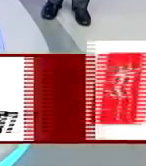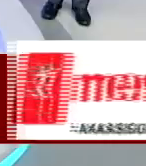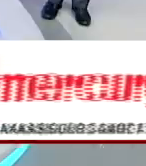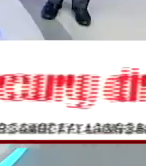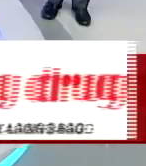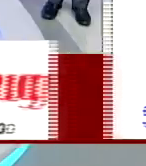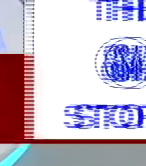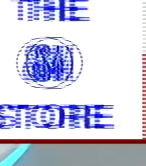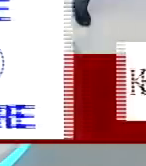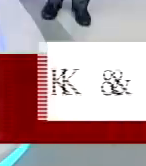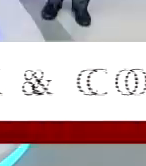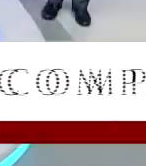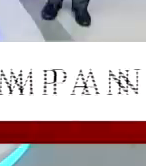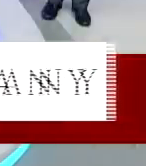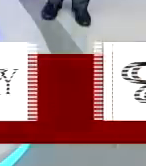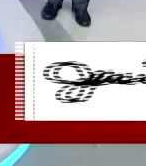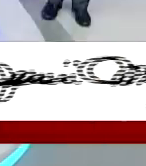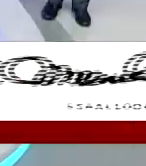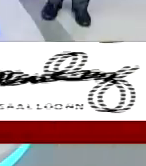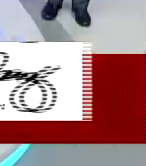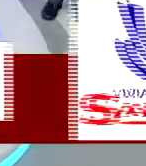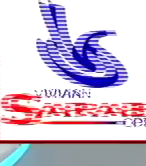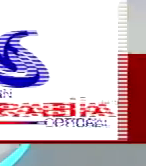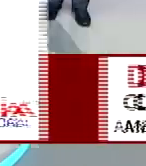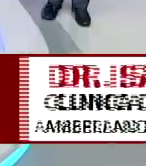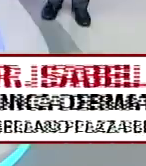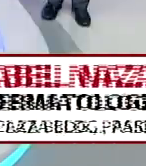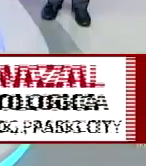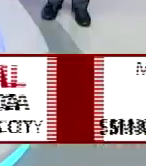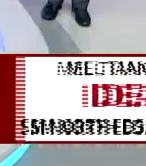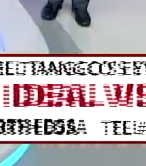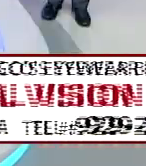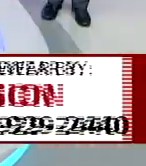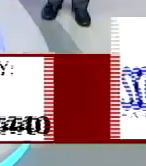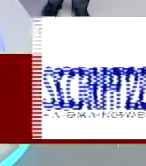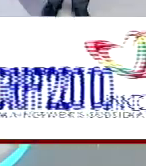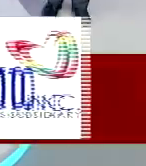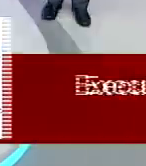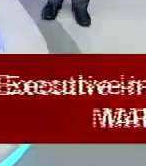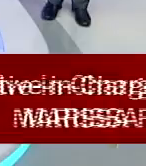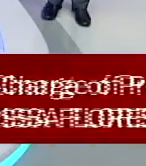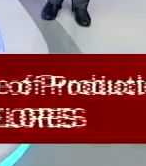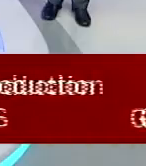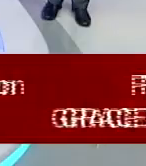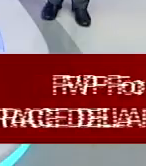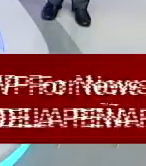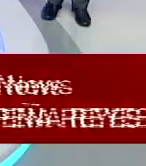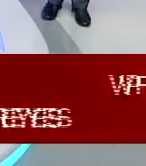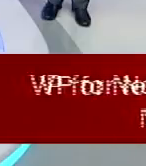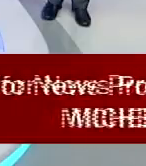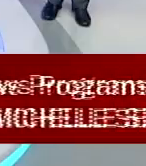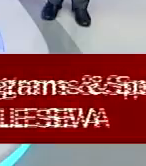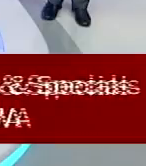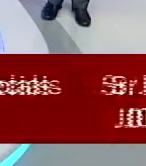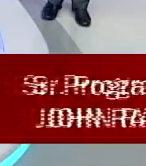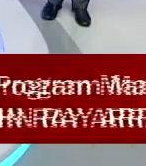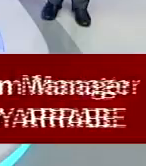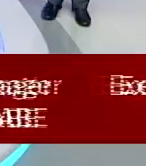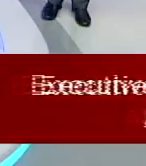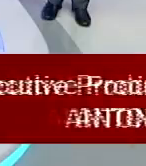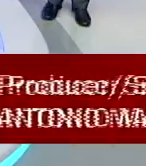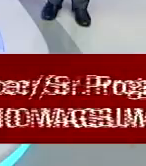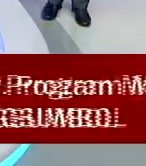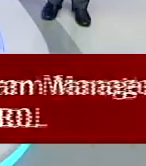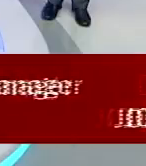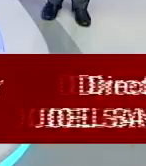sa Pilipino. Ito ang GMA. Walang kinikilingan, walang pinoprotektan. Walang kasinungalingan. Servisyong totoo lamang. At dahil hindi